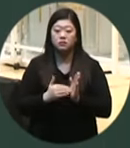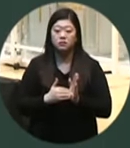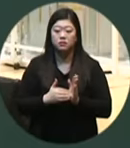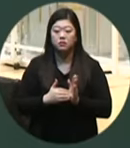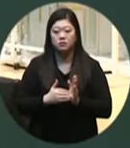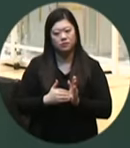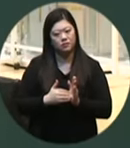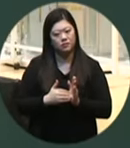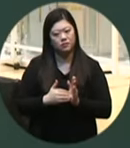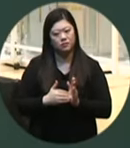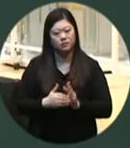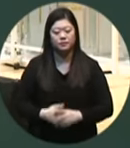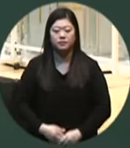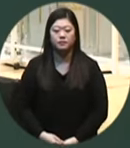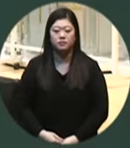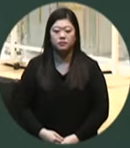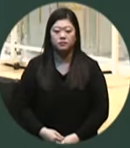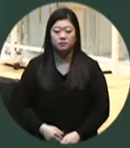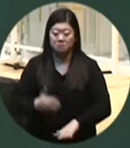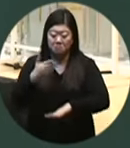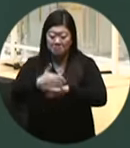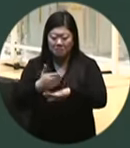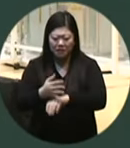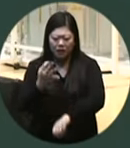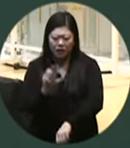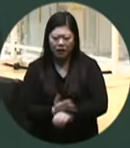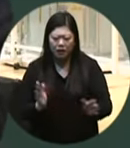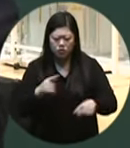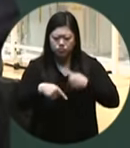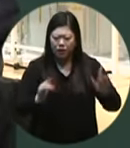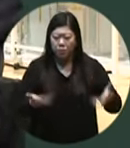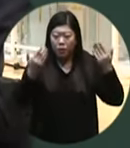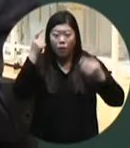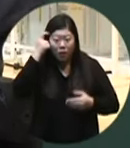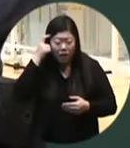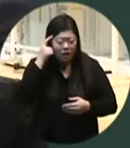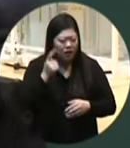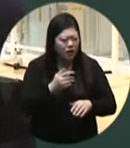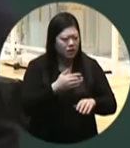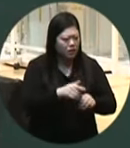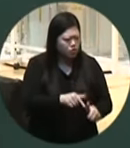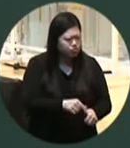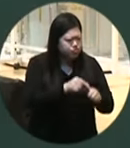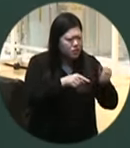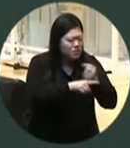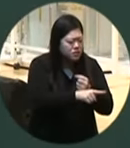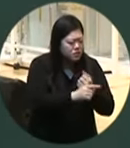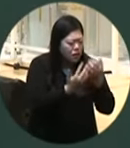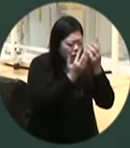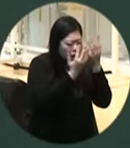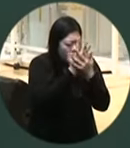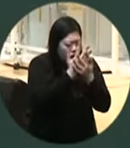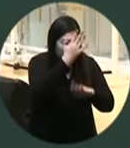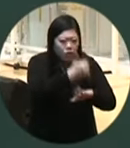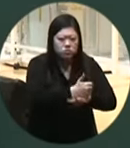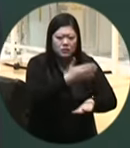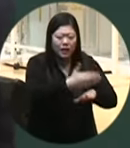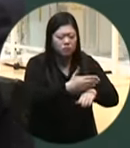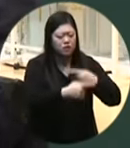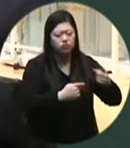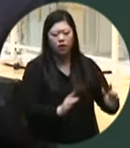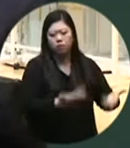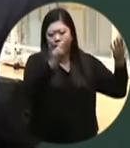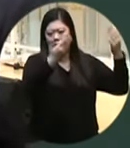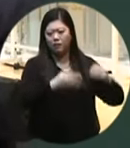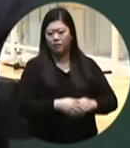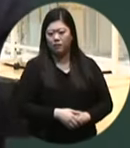그럴까요? Do you know why? 모르니까. Because they don't know. 모르니까 감사가 없어요. They don't know it. That's why they're not thankful. 종교가